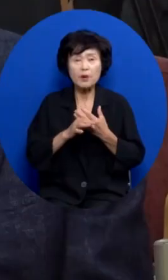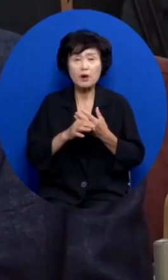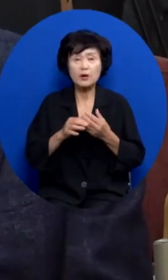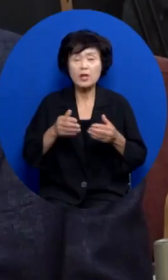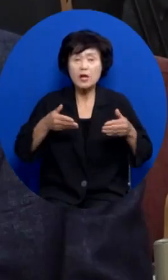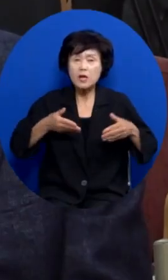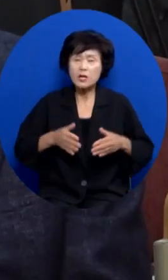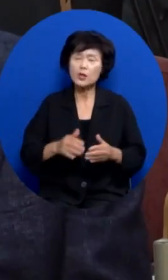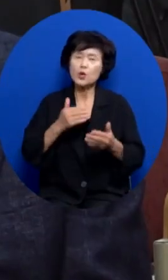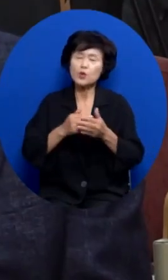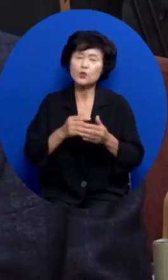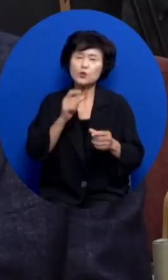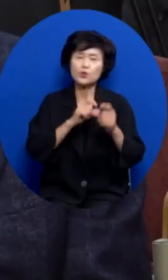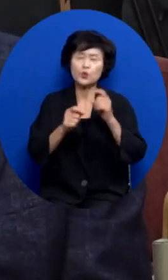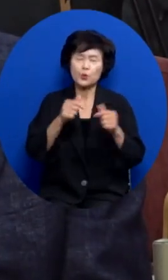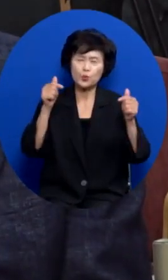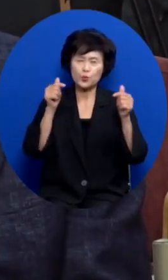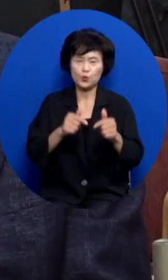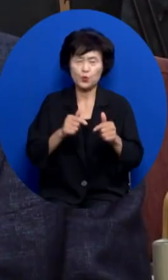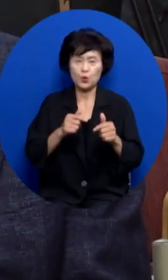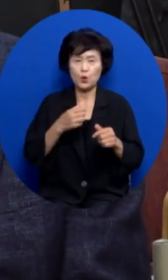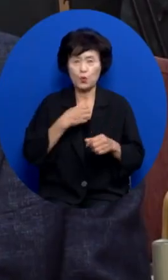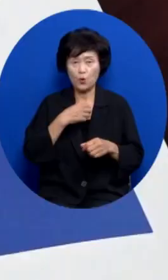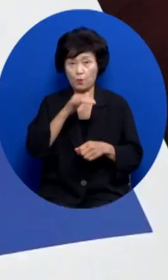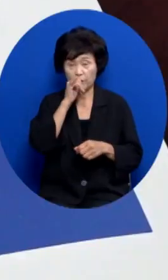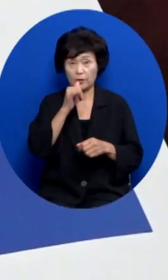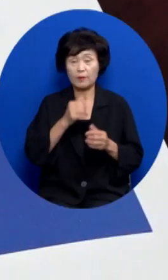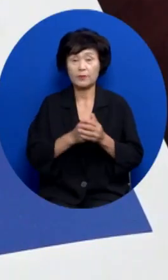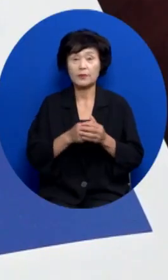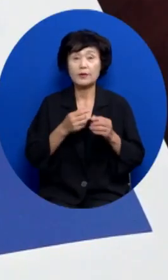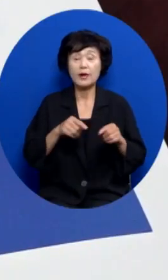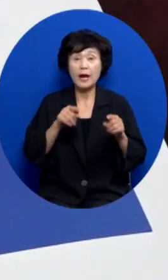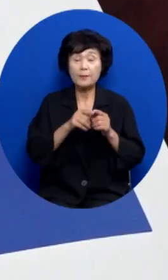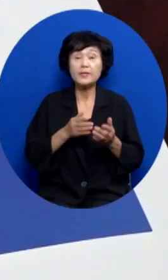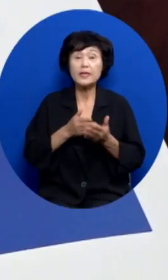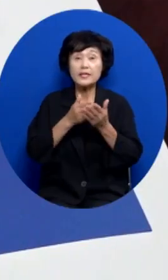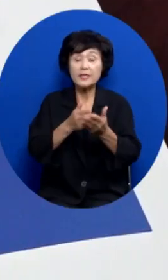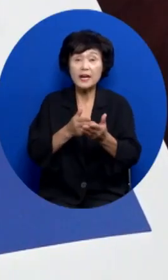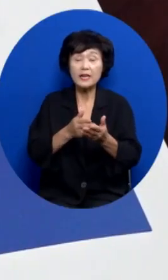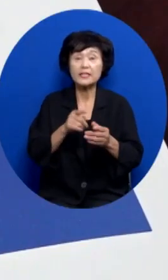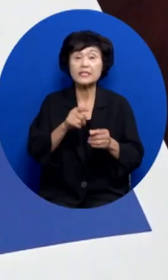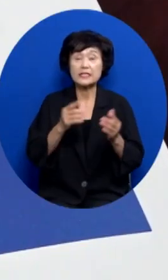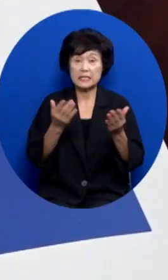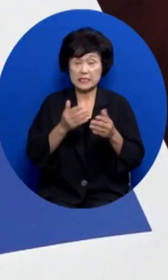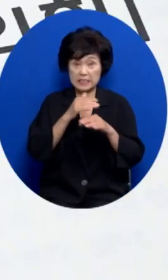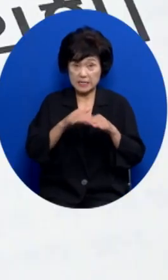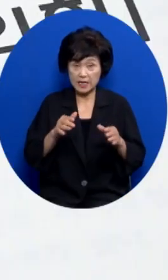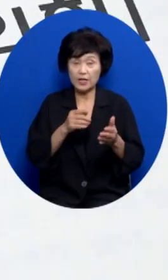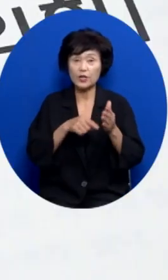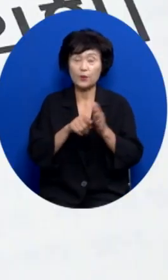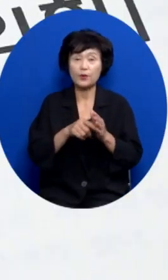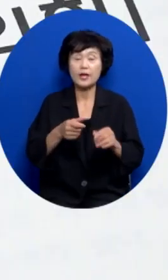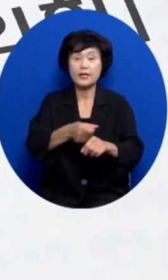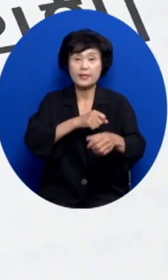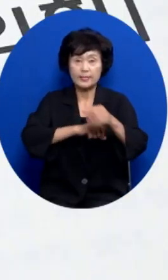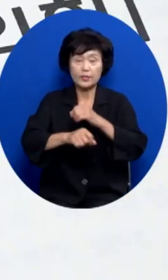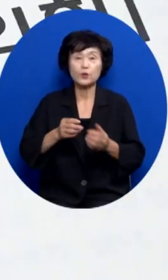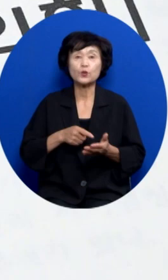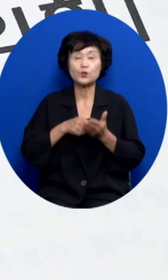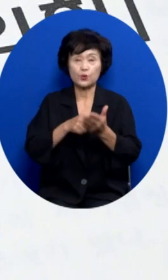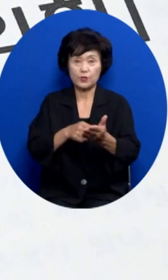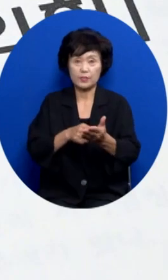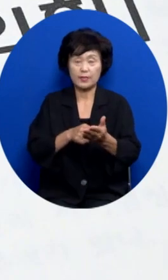더욱 낮아질 가능성이 크다며 기공협과 한교총이 함께 제안한 저출산 극복 정책 제안을 적극 추진하길